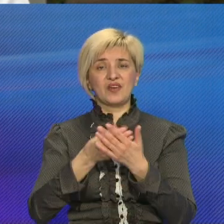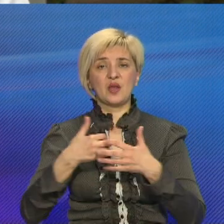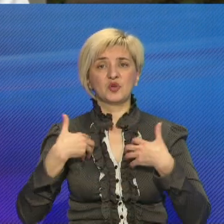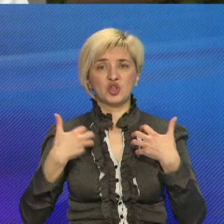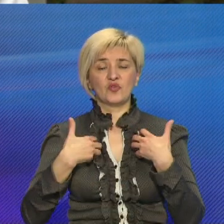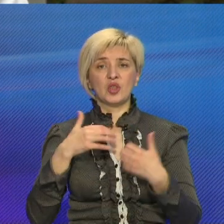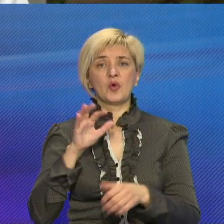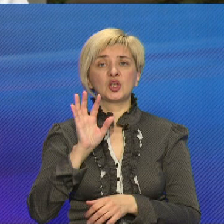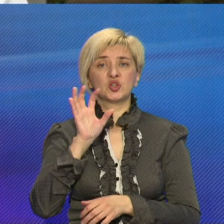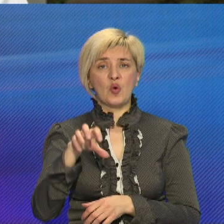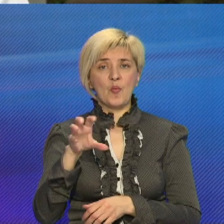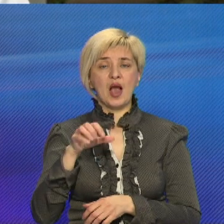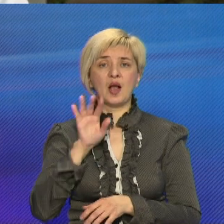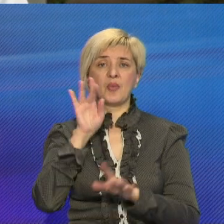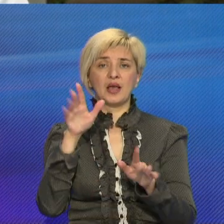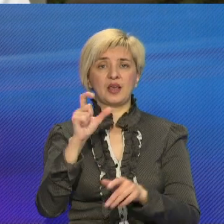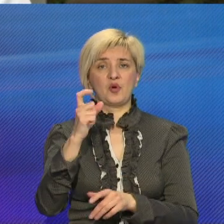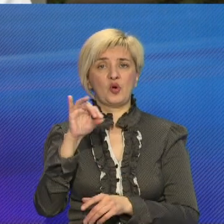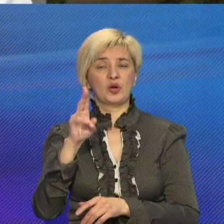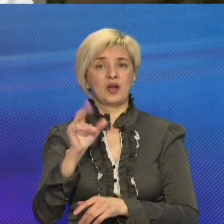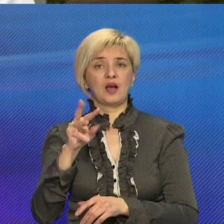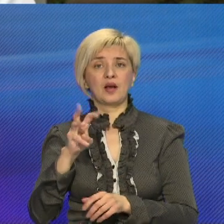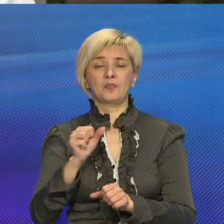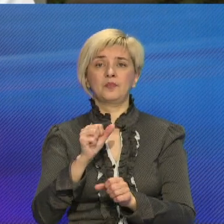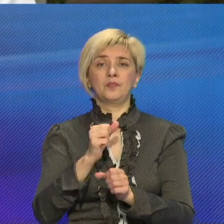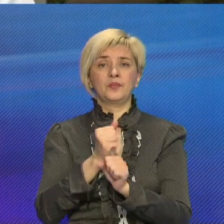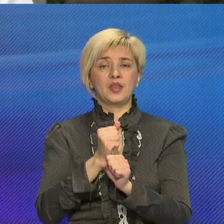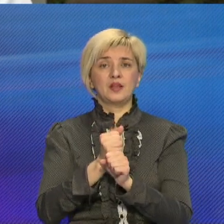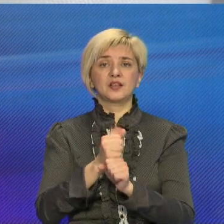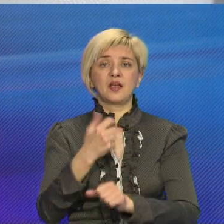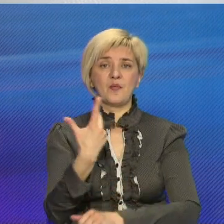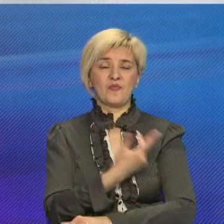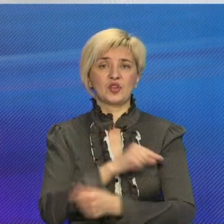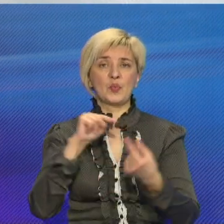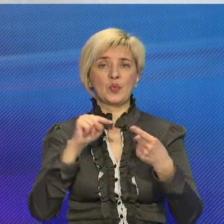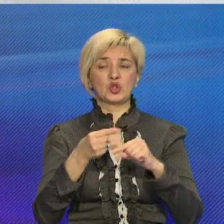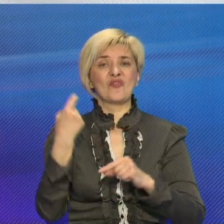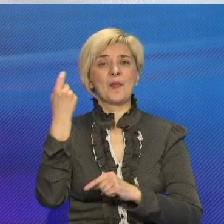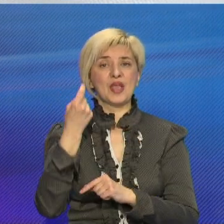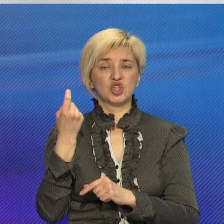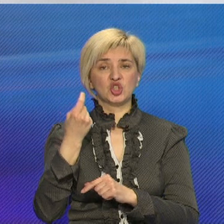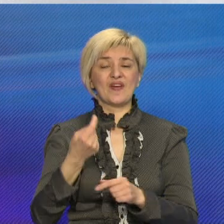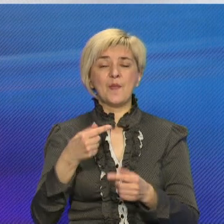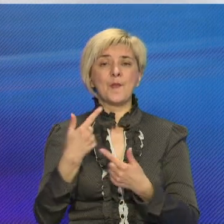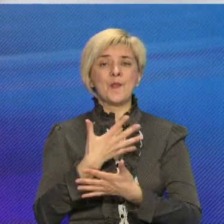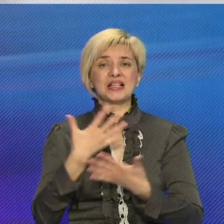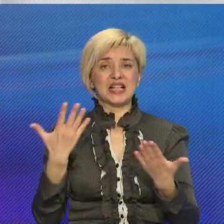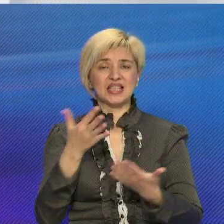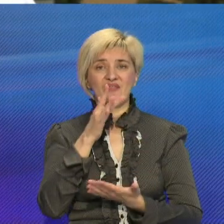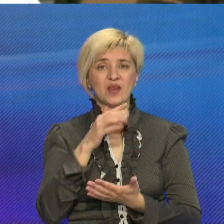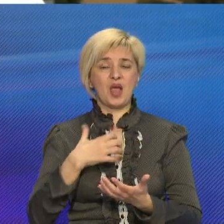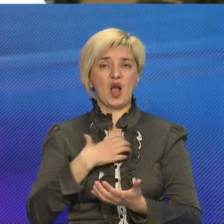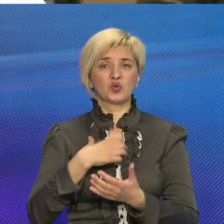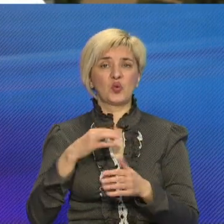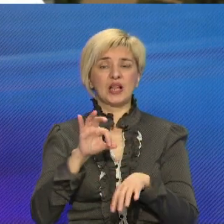есть собакам, котам, хорькам, ежегодно проводить вакцинацию против бешенства. В последнее время достаточно актуально